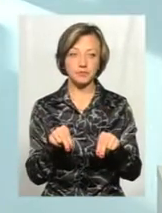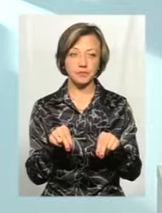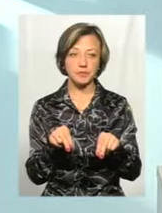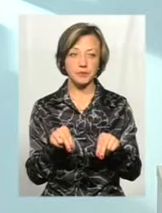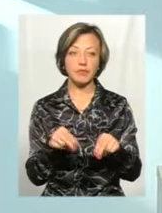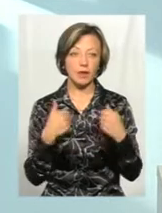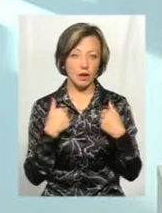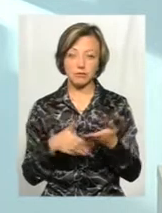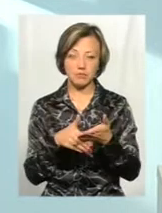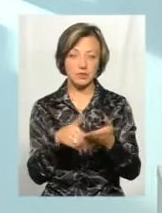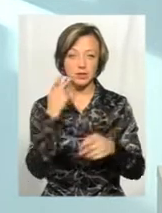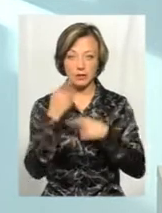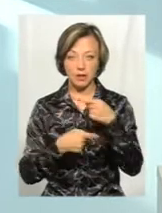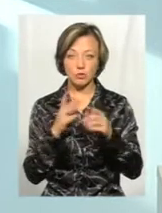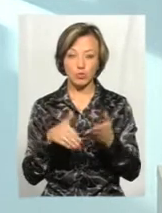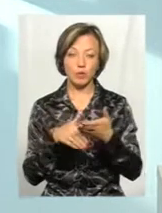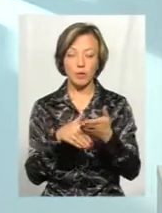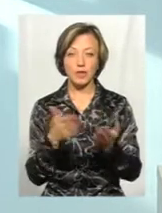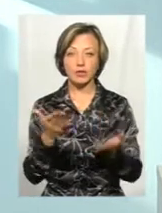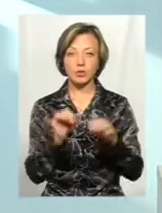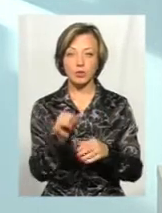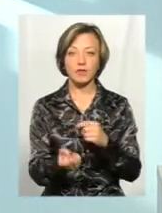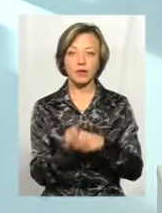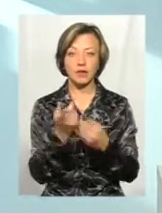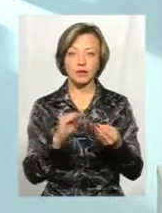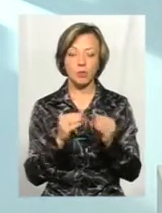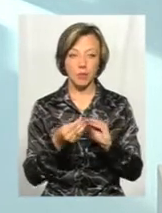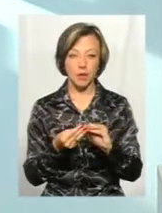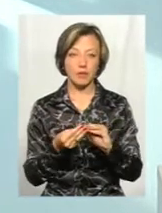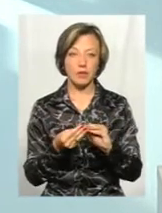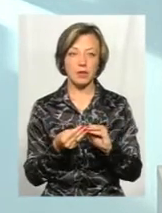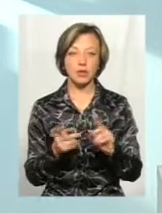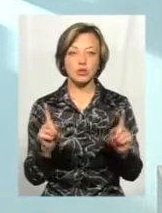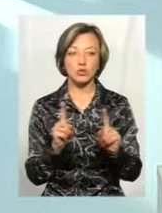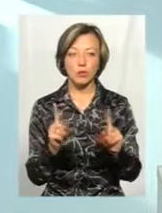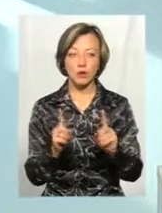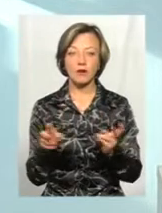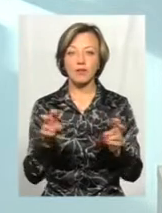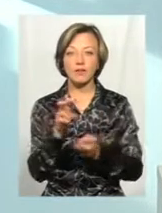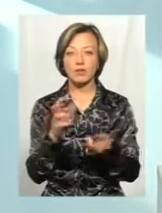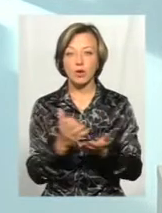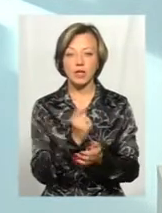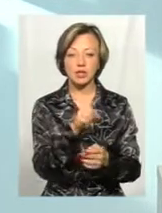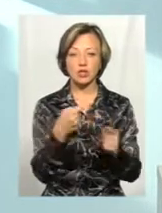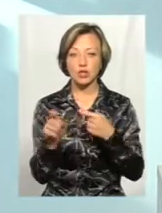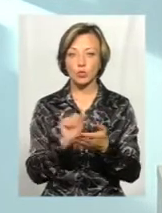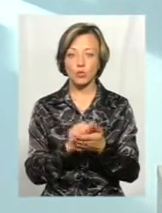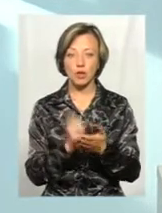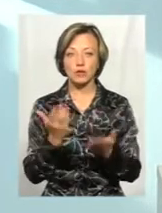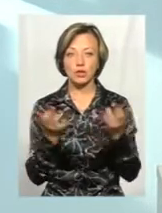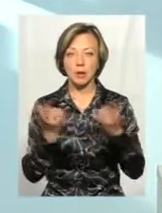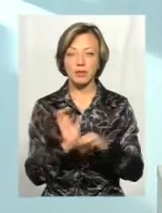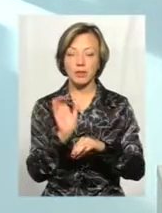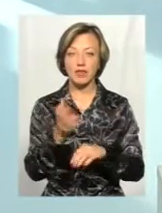моєю підтримкою. Я завжди буду допомагати, якщо в них буде виникати проблема з тим, щоб відшукати ті чи інші документи, якщо треба